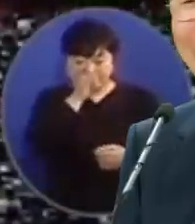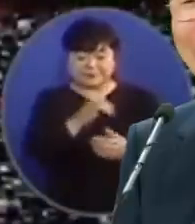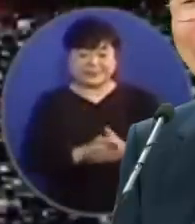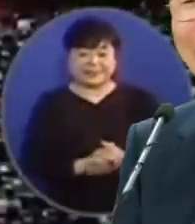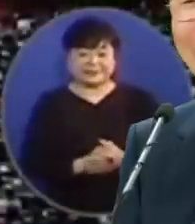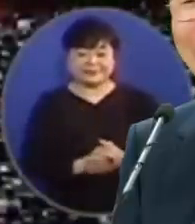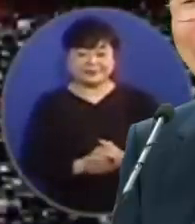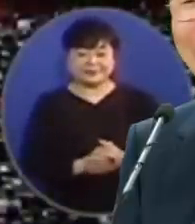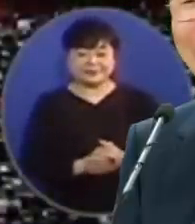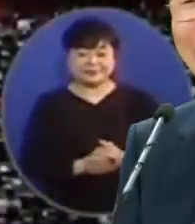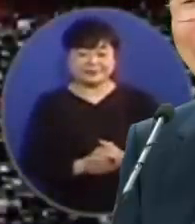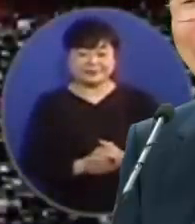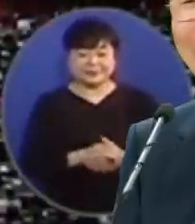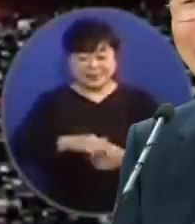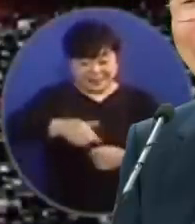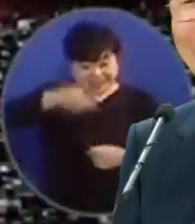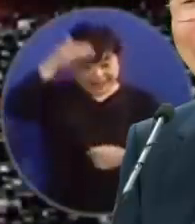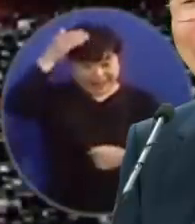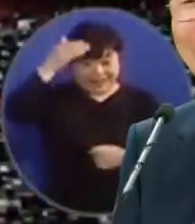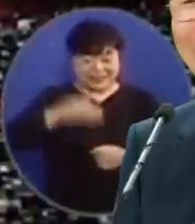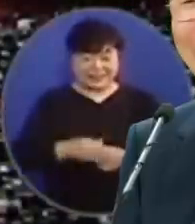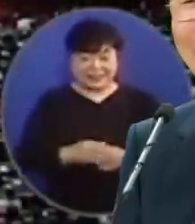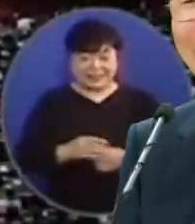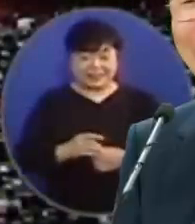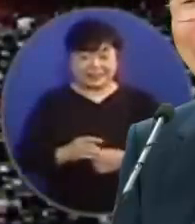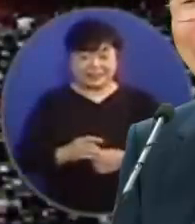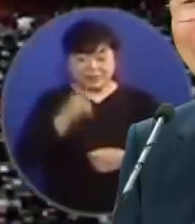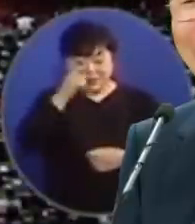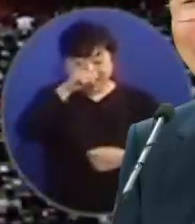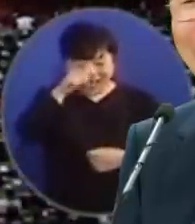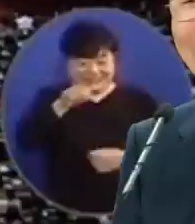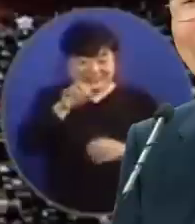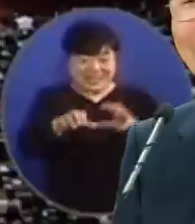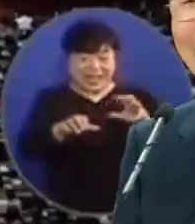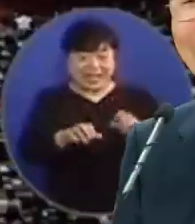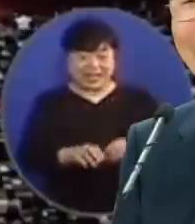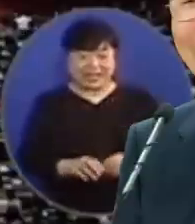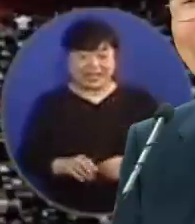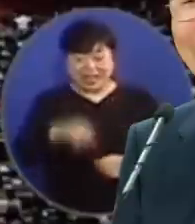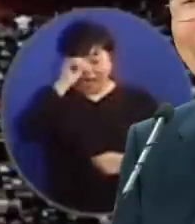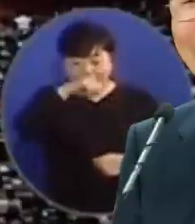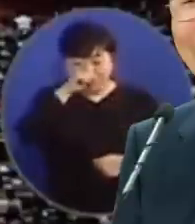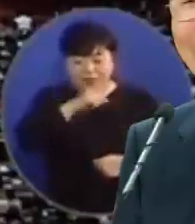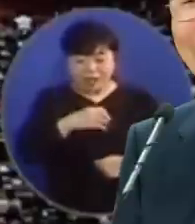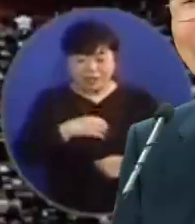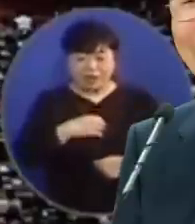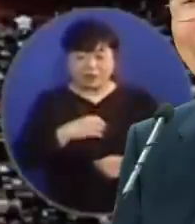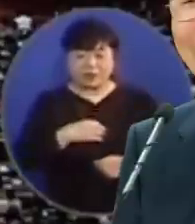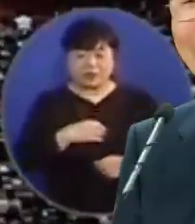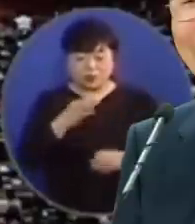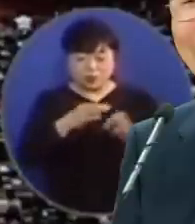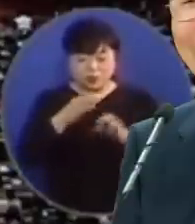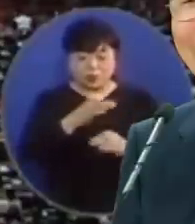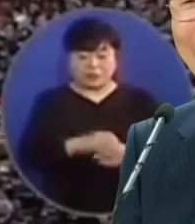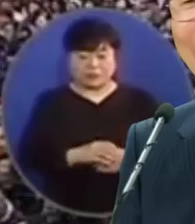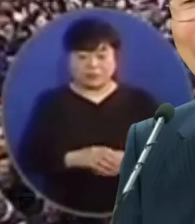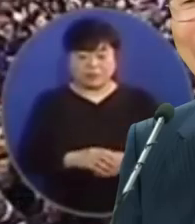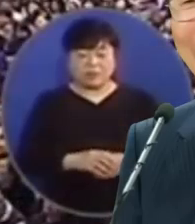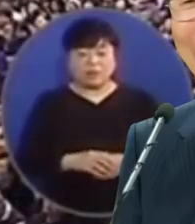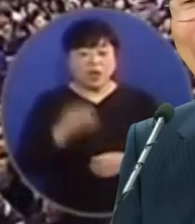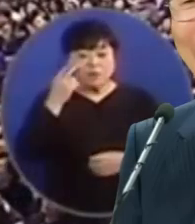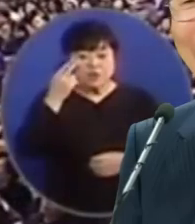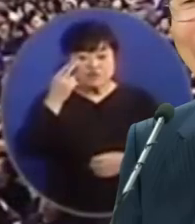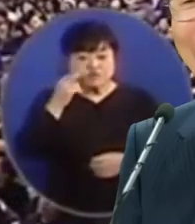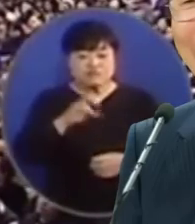있습니다. 예전에는 아시아나 아프리카 등의 경제 위기에 처해도 까딱없은 것은 미국과 구라파가